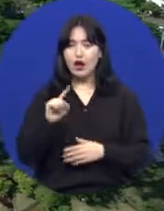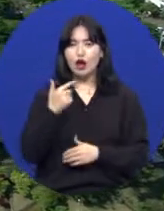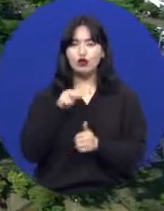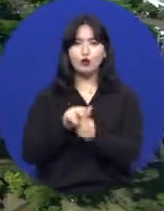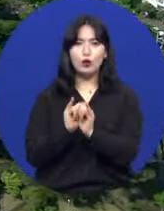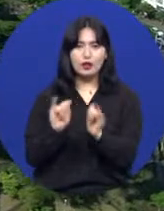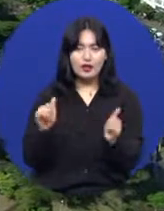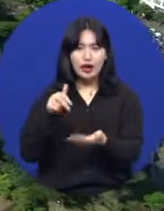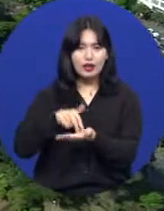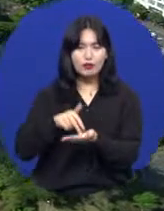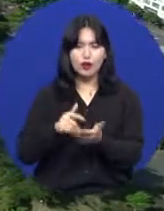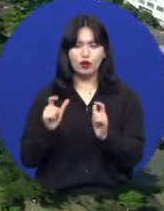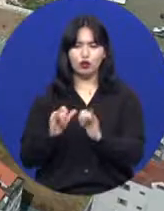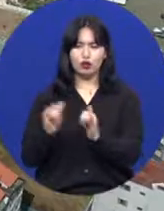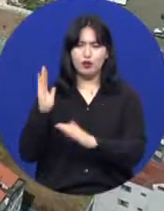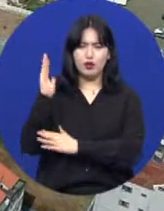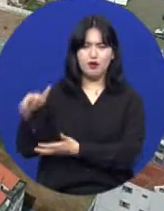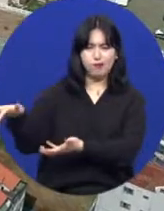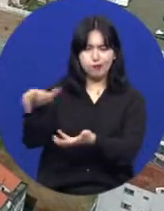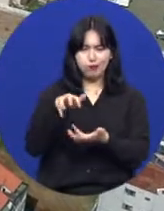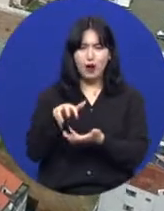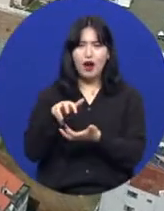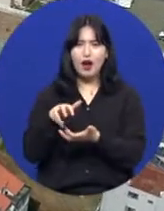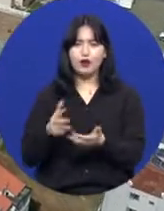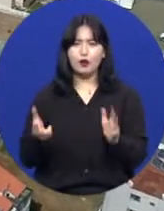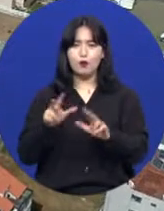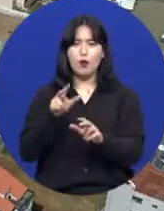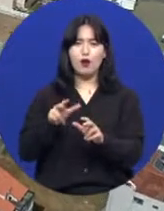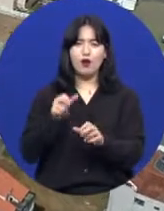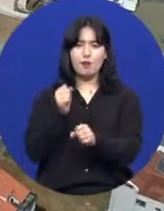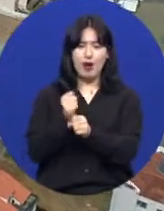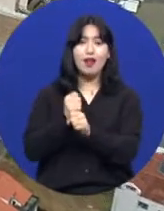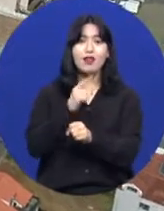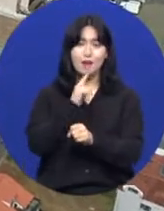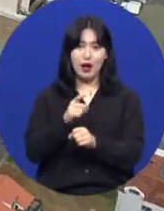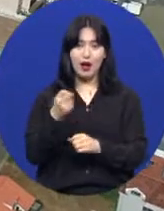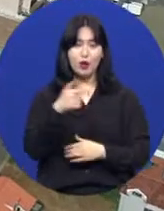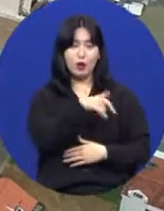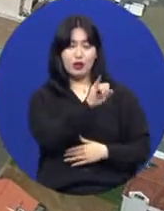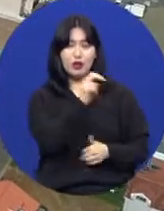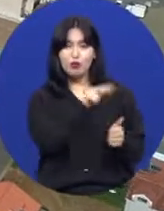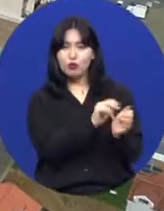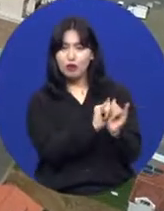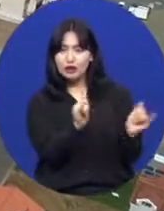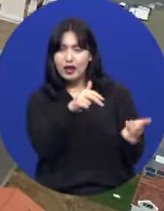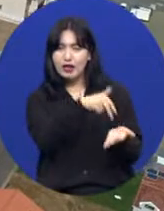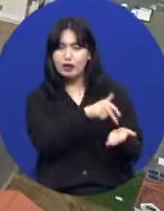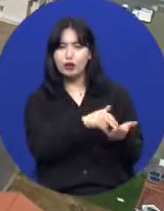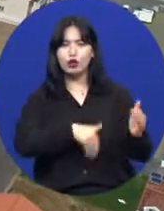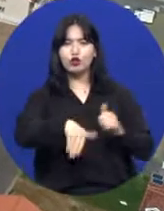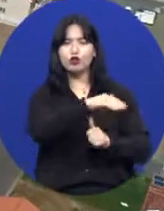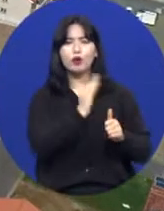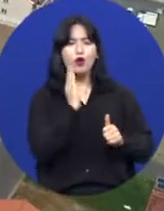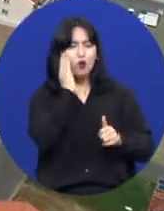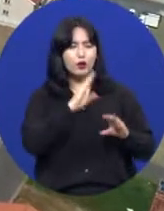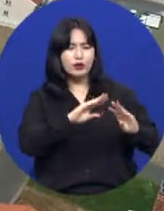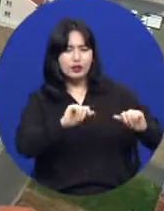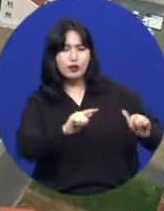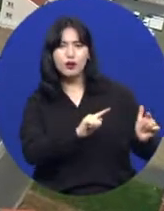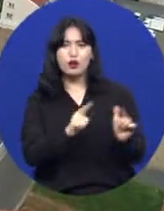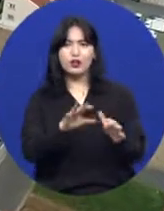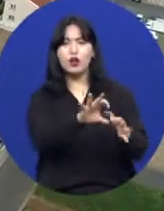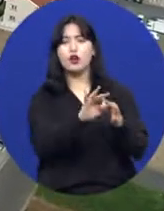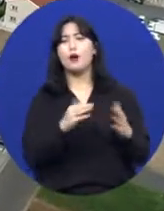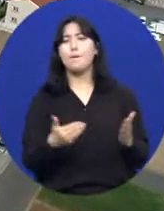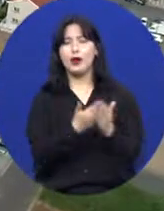후보는 주민들의 다양한 의견을 반영한 공원을 조성하겠다고 밝혔고, 김명만 후보는 주변 자연 녹지 지역과 연계한 발전